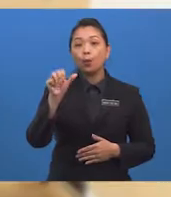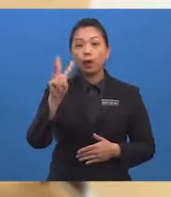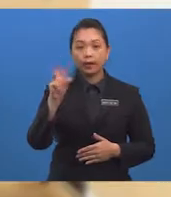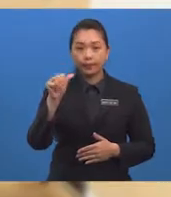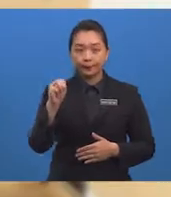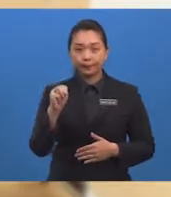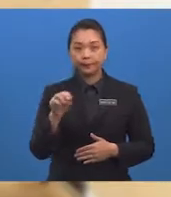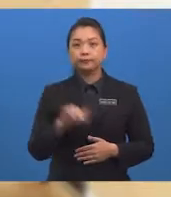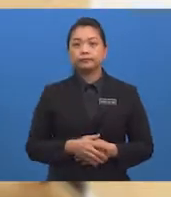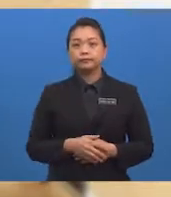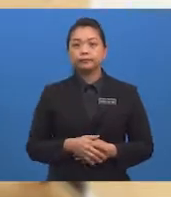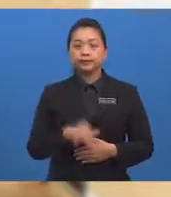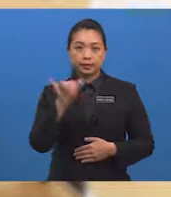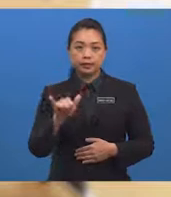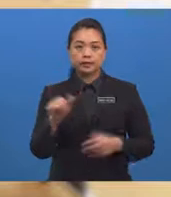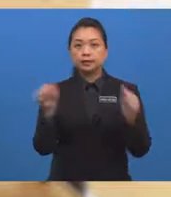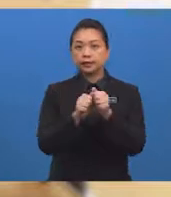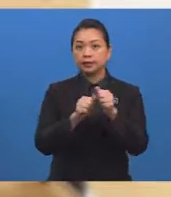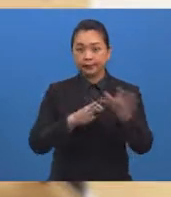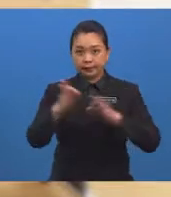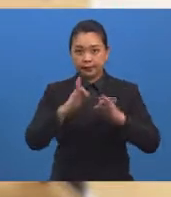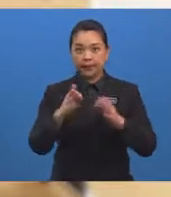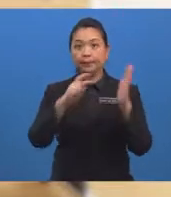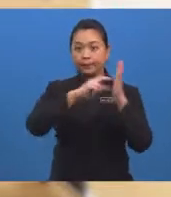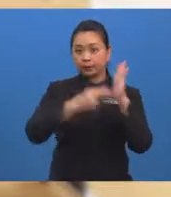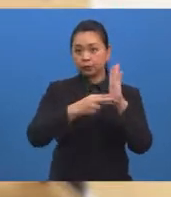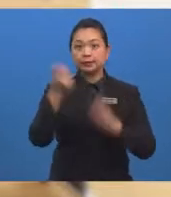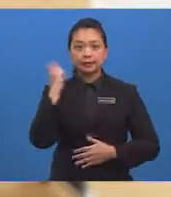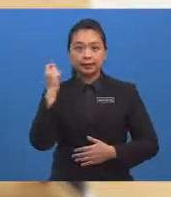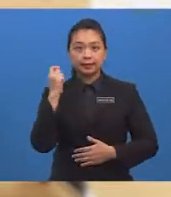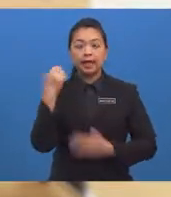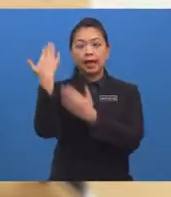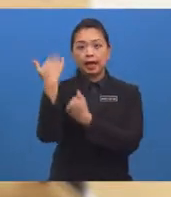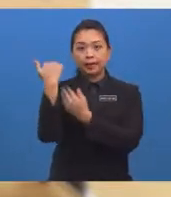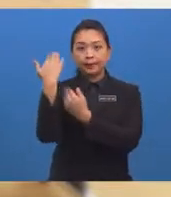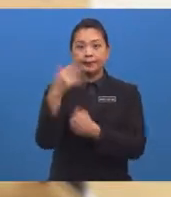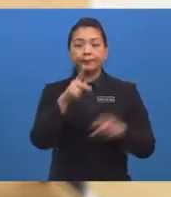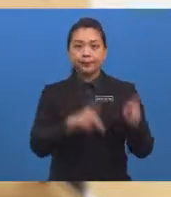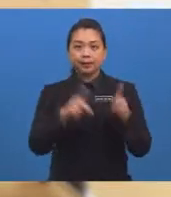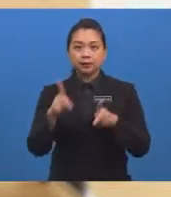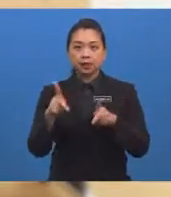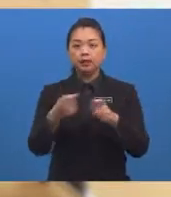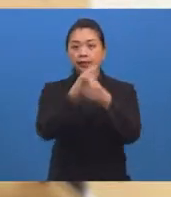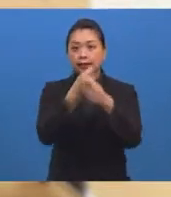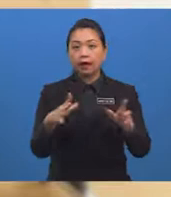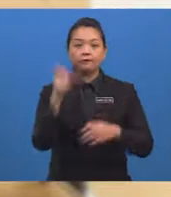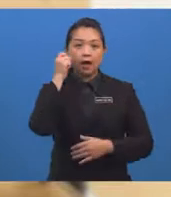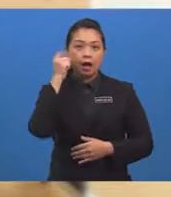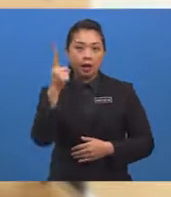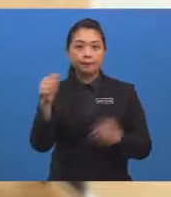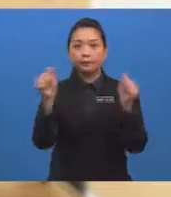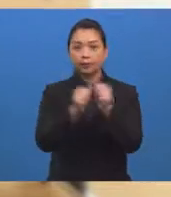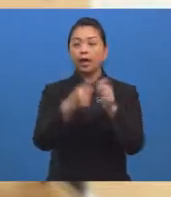Ya, para pelajar, dengan penjelasan maksud dan objektif itu tadi, diharap pelajar semua telah faham dengan